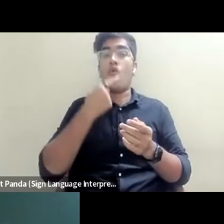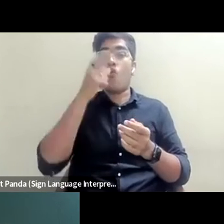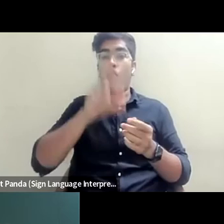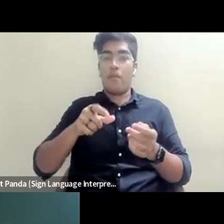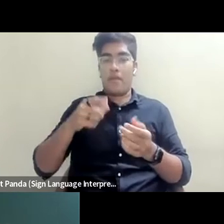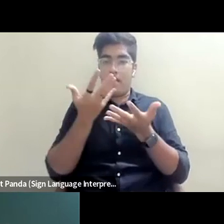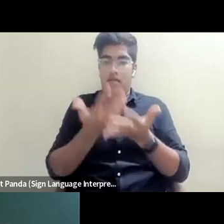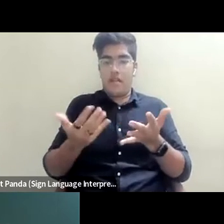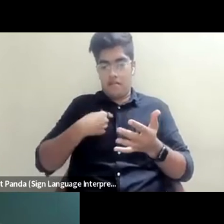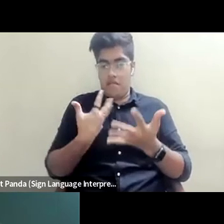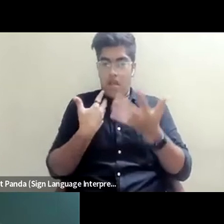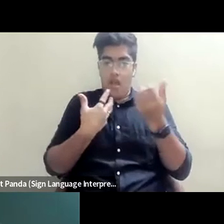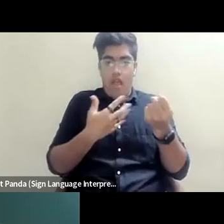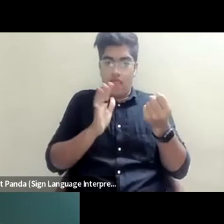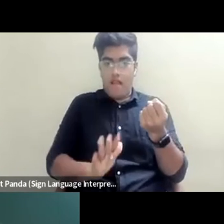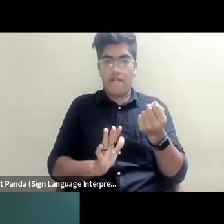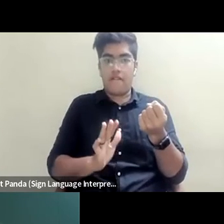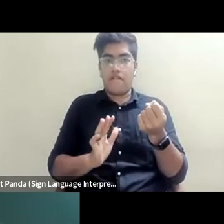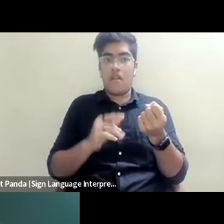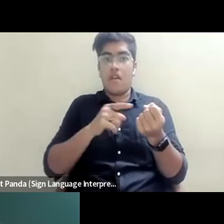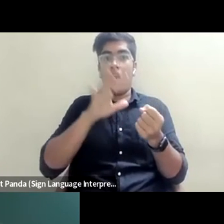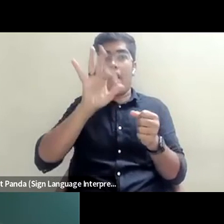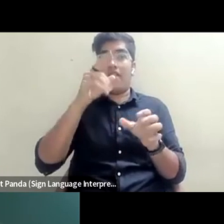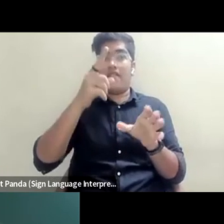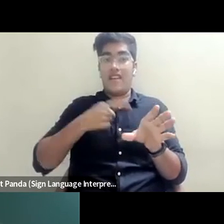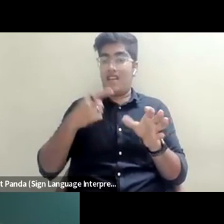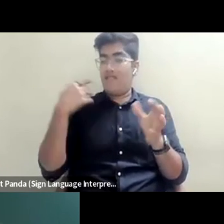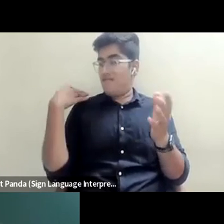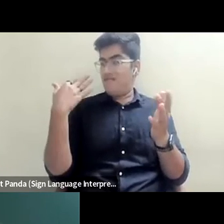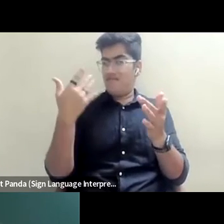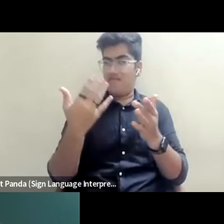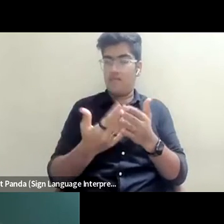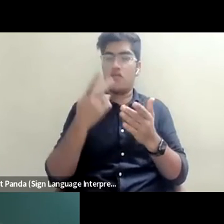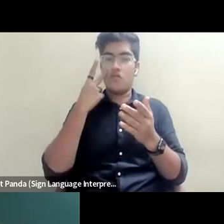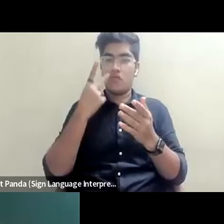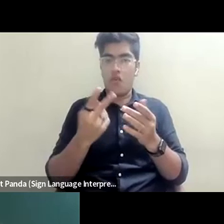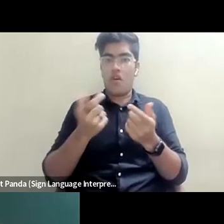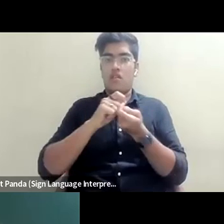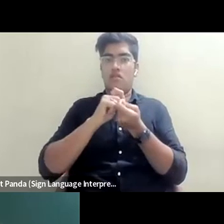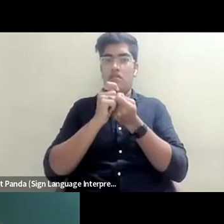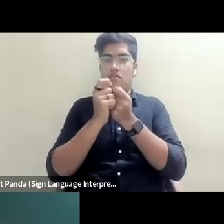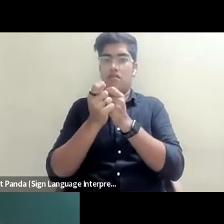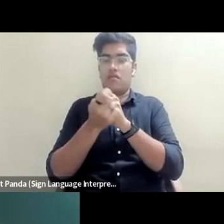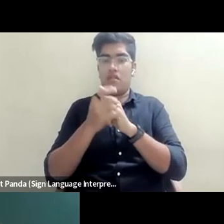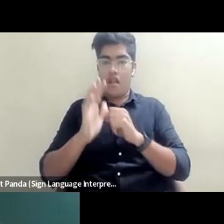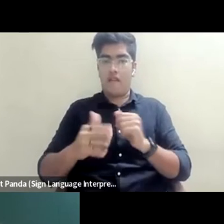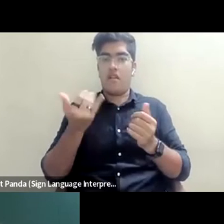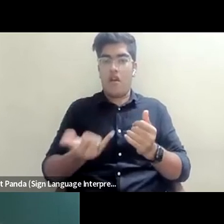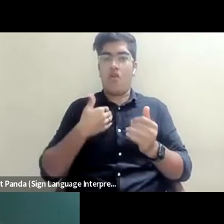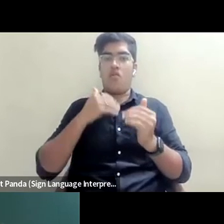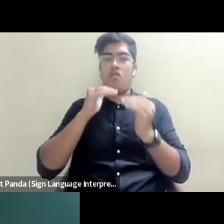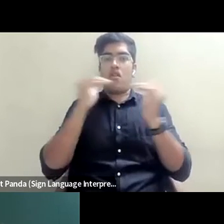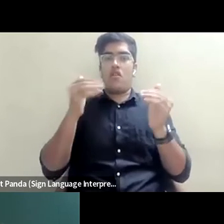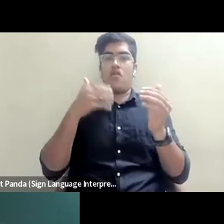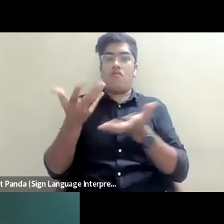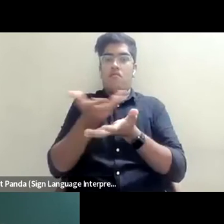तुम्हारे हाथ में है। करीब 50 साल में थोड़ा बहुत कुछ, अभी हमारे जैसा आदमी गटर से उठ के आपके साथ में, बजाज साहब आपके साथ